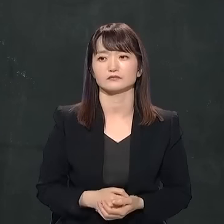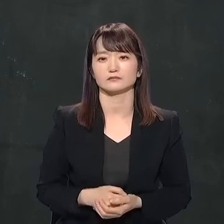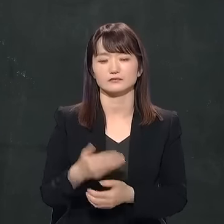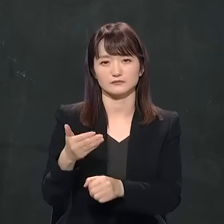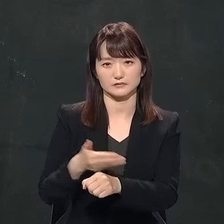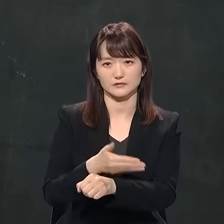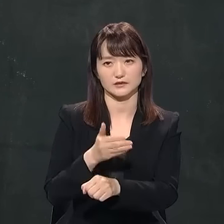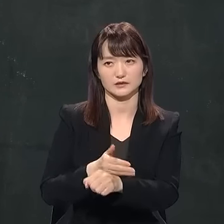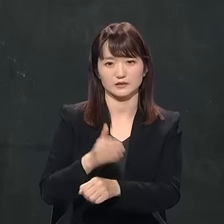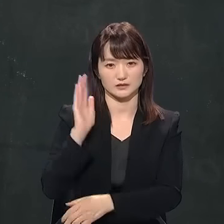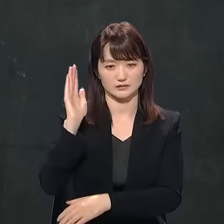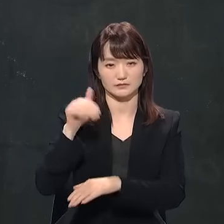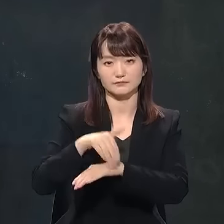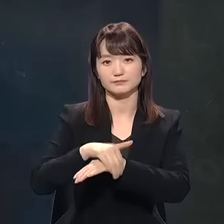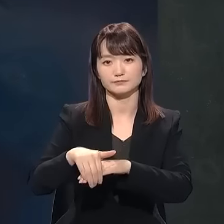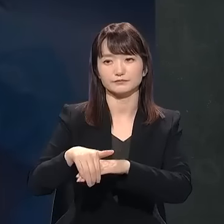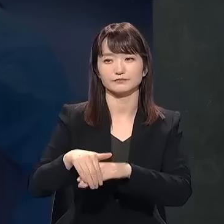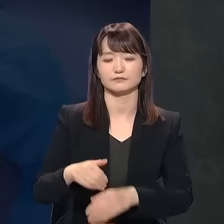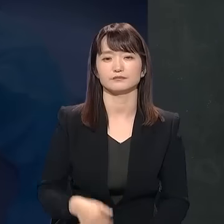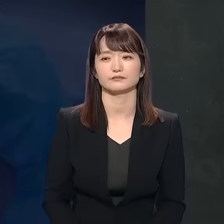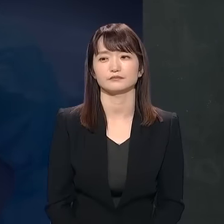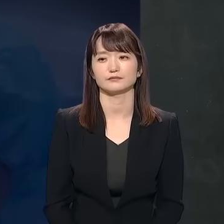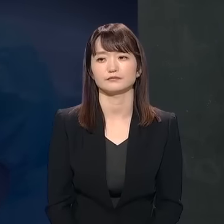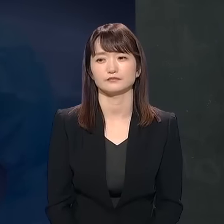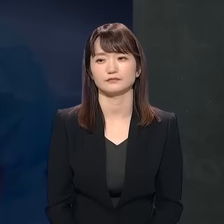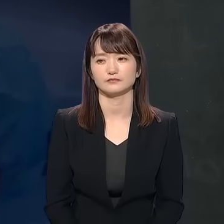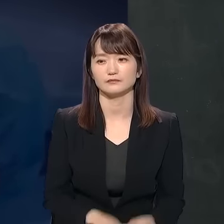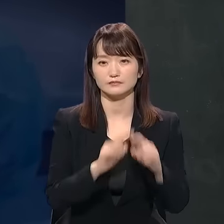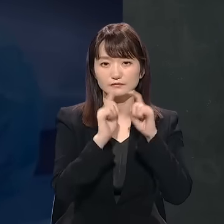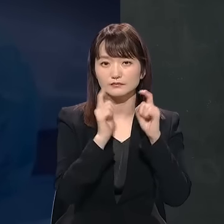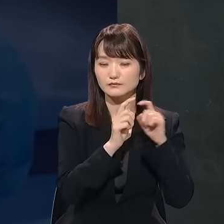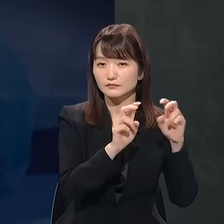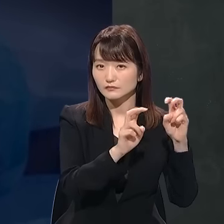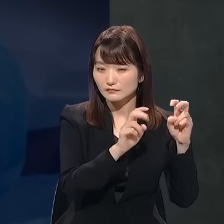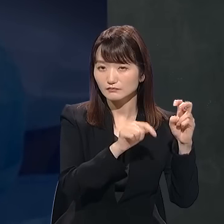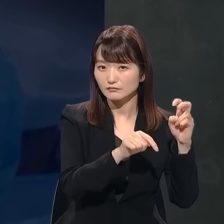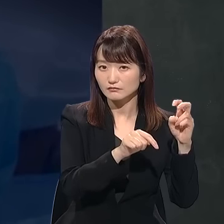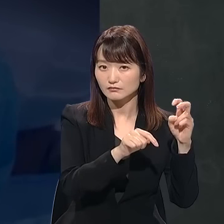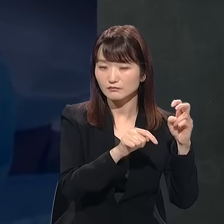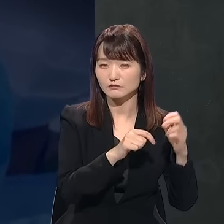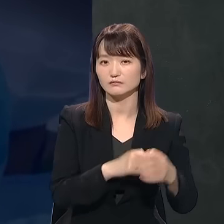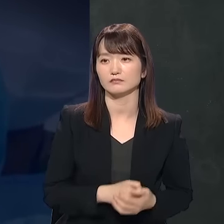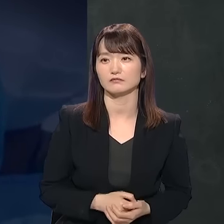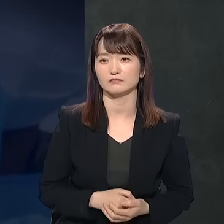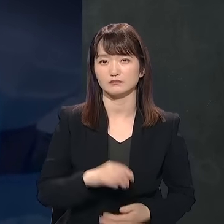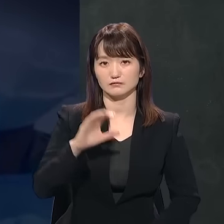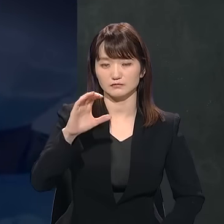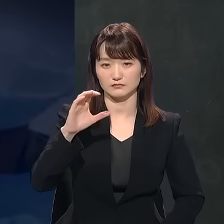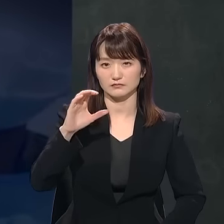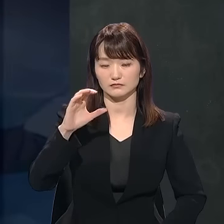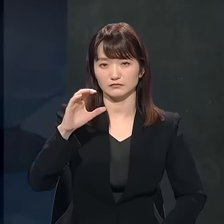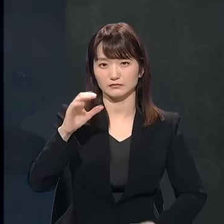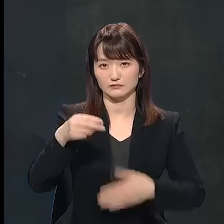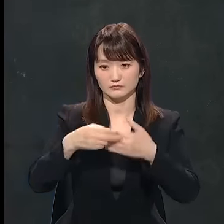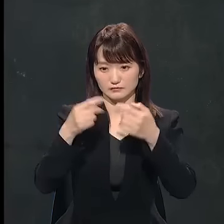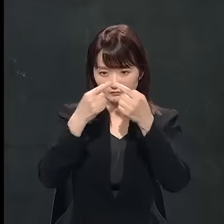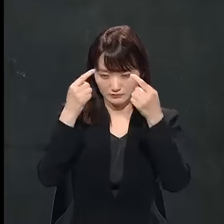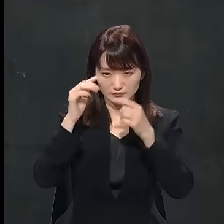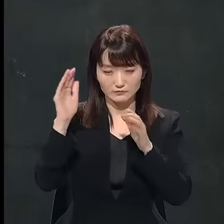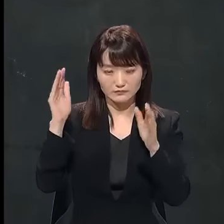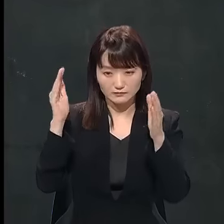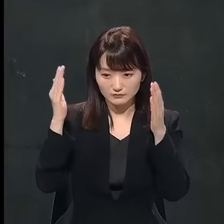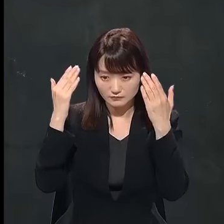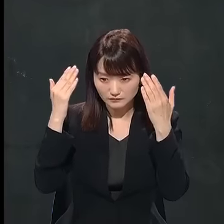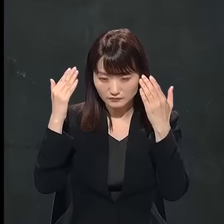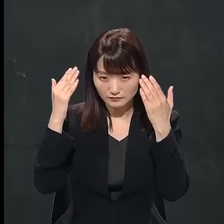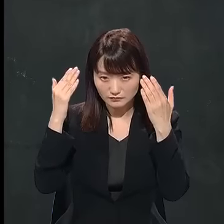예정이었다고 합니다 자 민간업체가 이건 분명히 그 가톨릭대학교의 의대 기증한